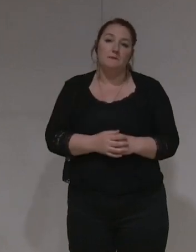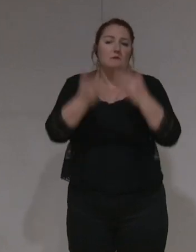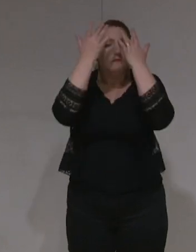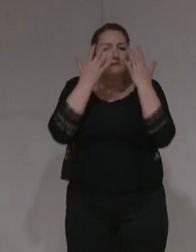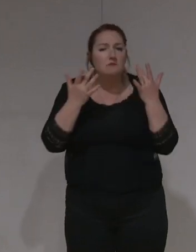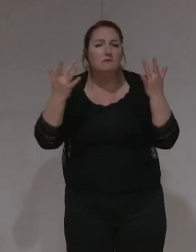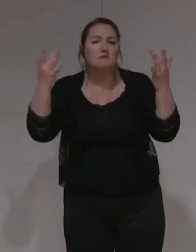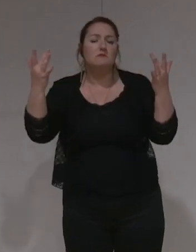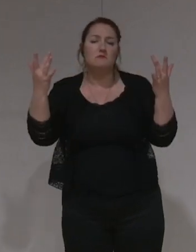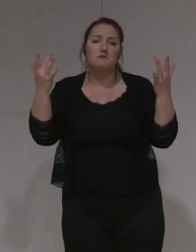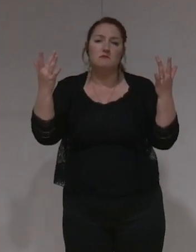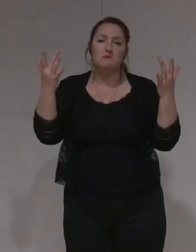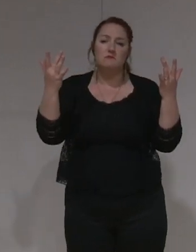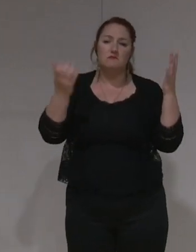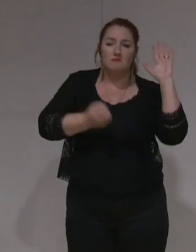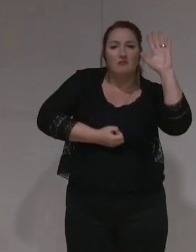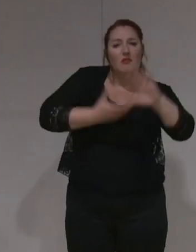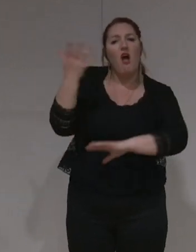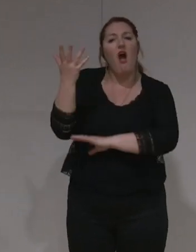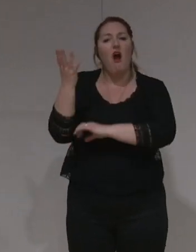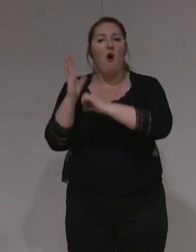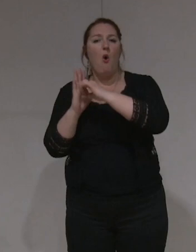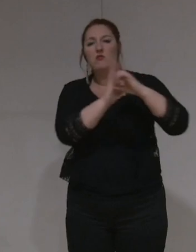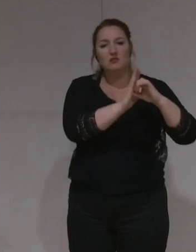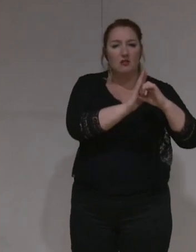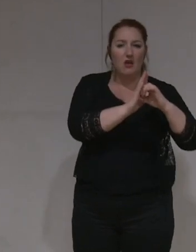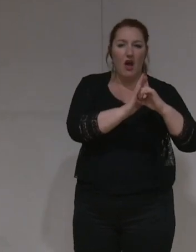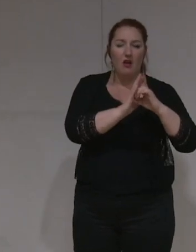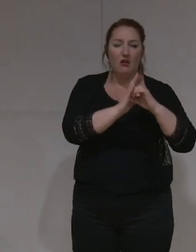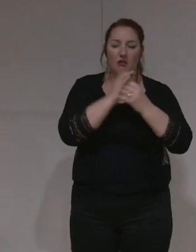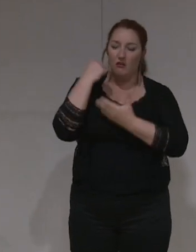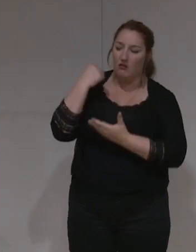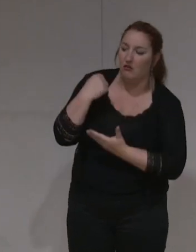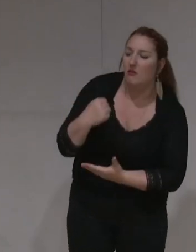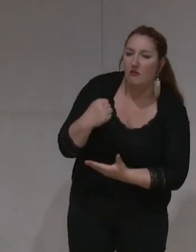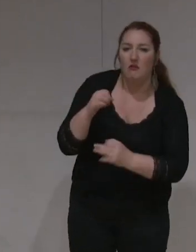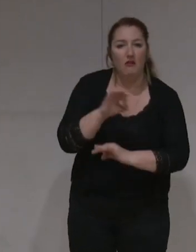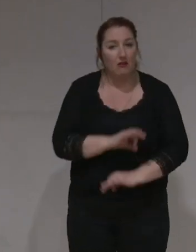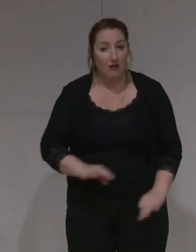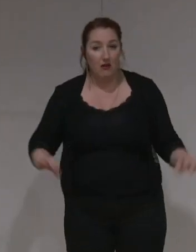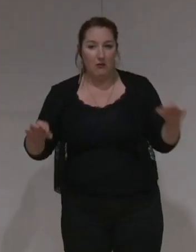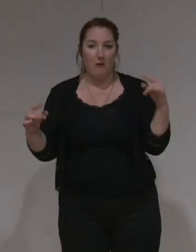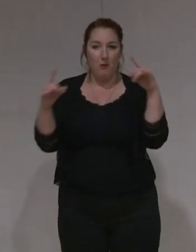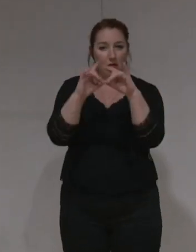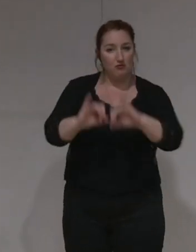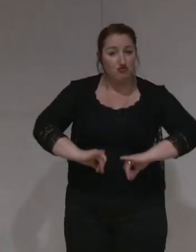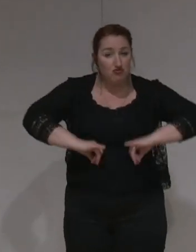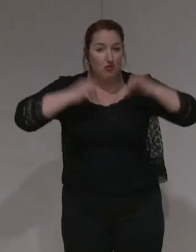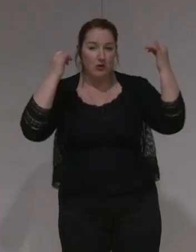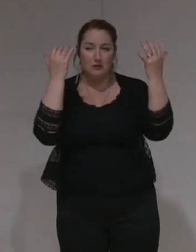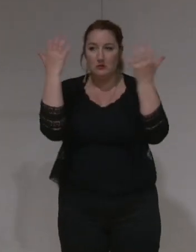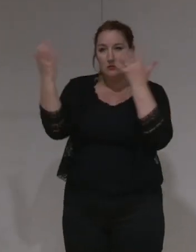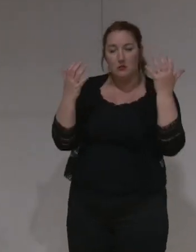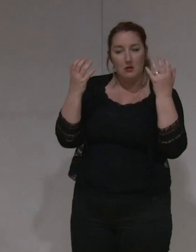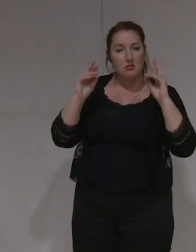culture je dirais de de l'art occidental mais plutôt cette sorte de jeunesse et de dynamisme de